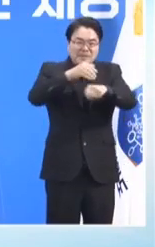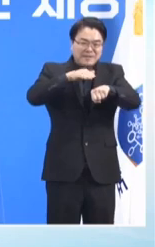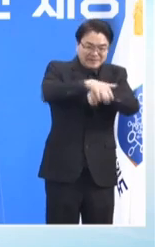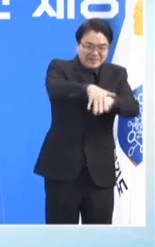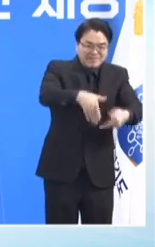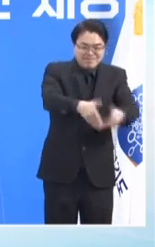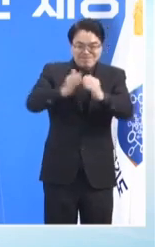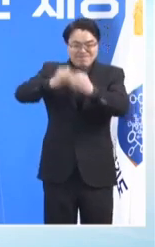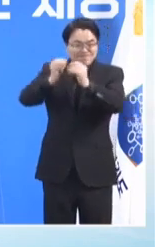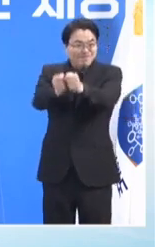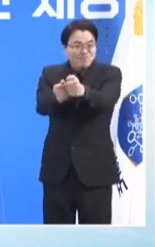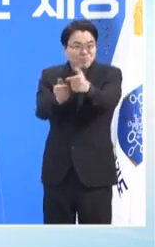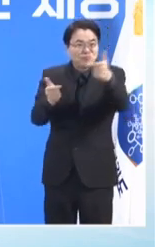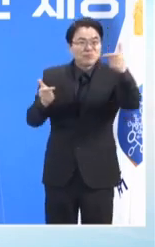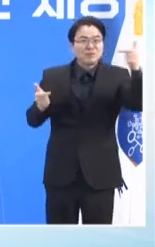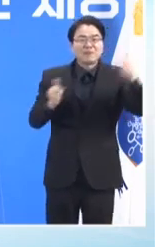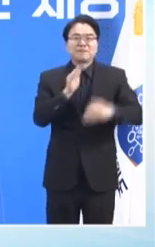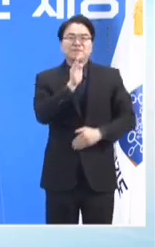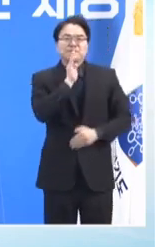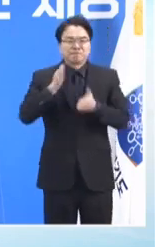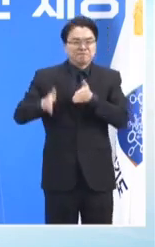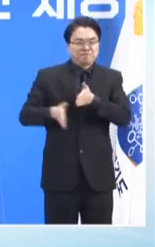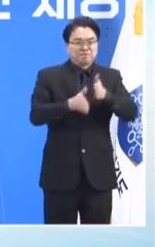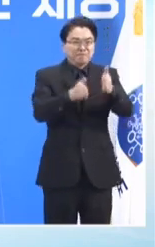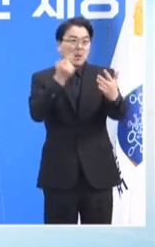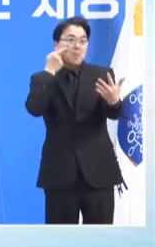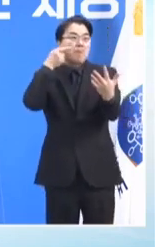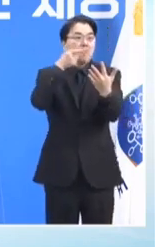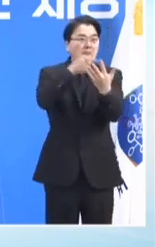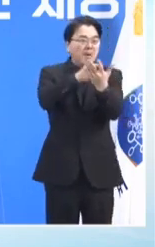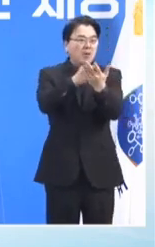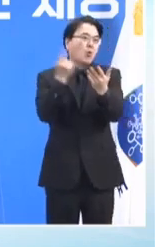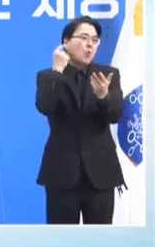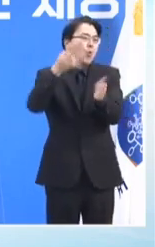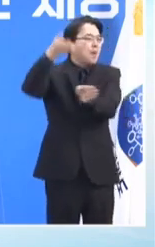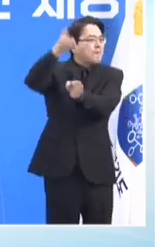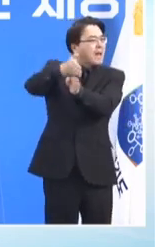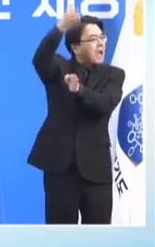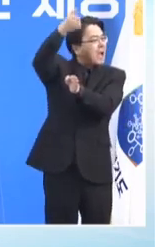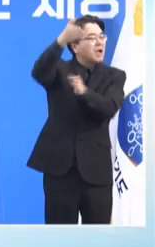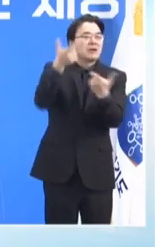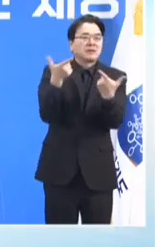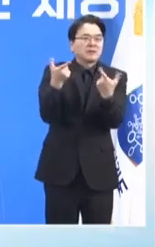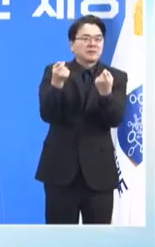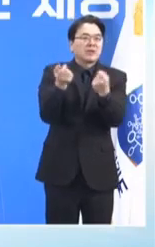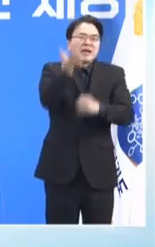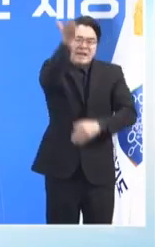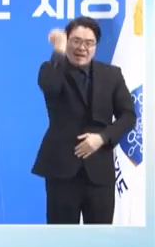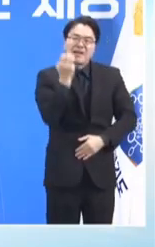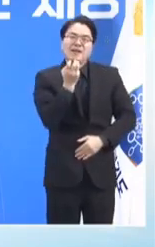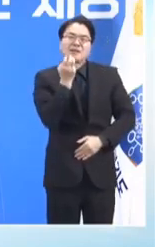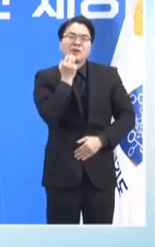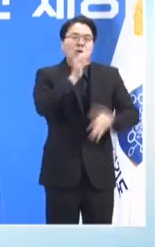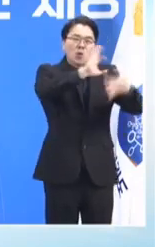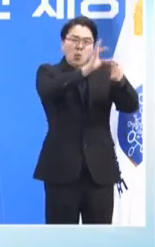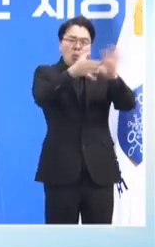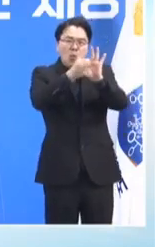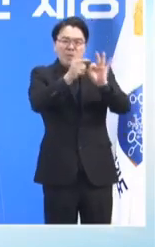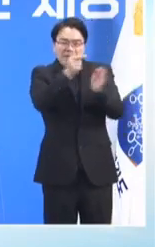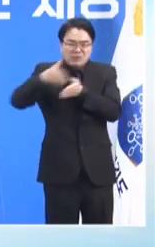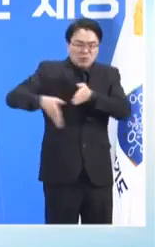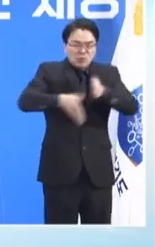되었습니다. 아울러 도로 투명 방음벽은 1992년 서울 올림픽 대로변에 국내 최초로 설치된